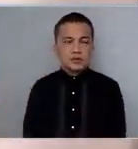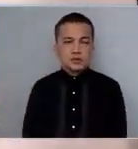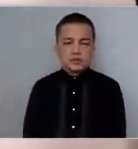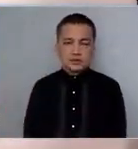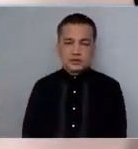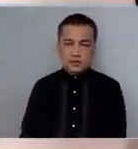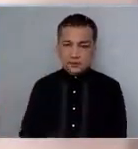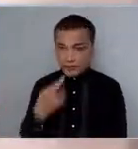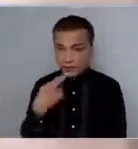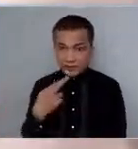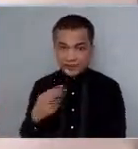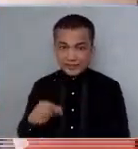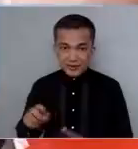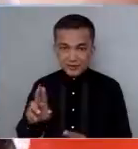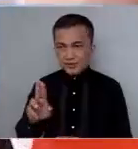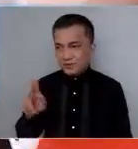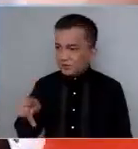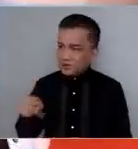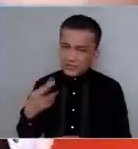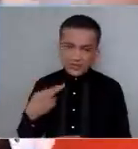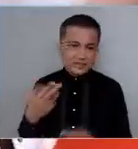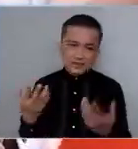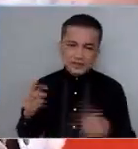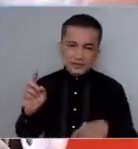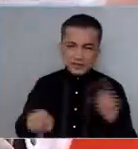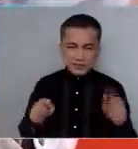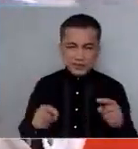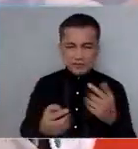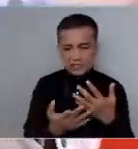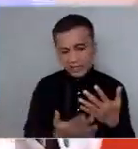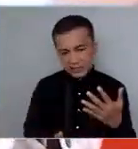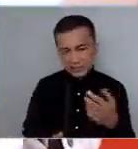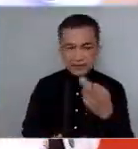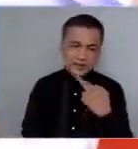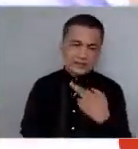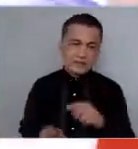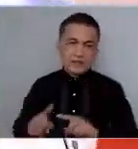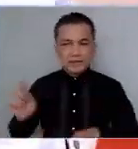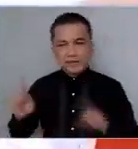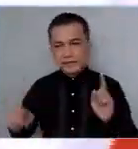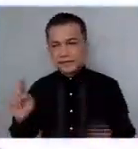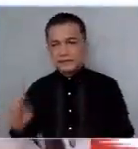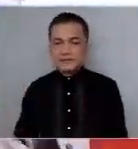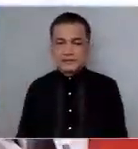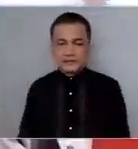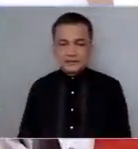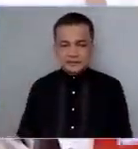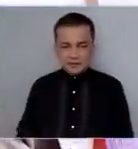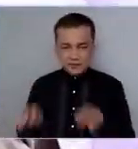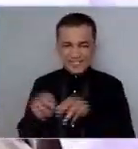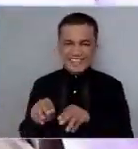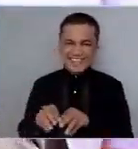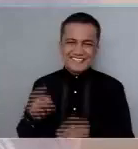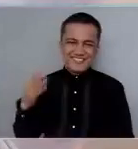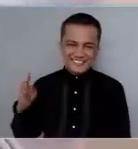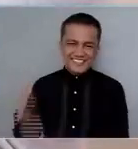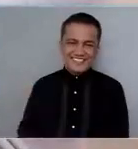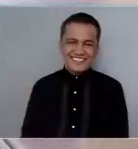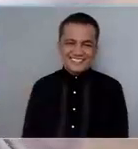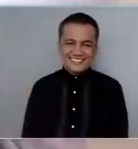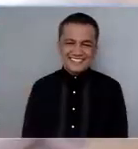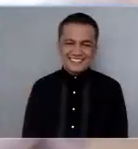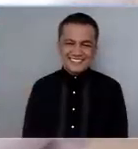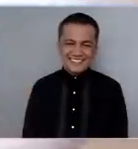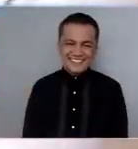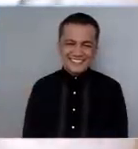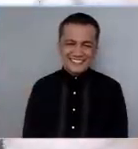red, iba yung UP red, iba yung Bloody red. Iba yung Marikina blue. Ay, yeah. Ilang Marikina, talaga.